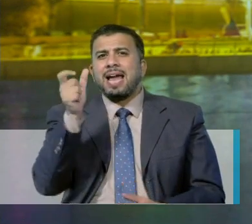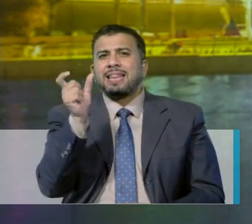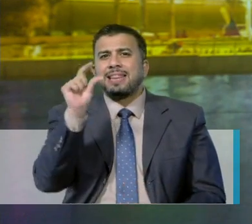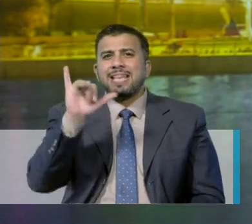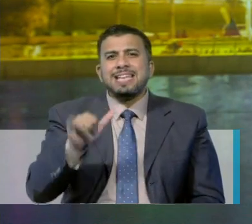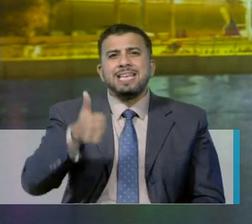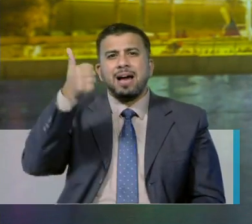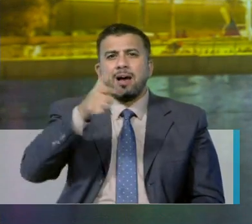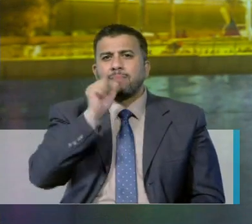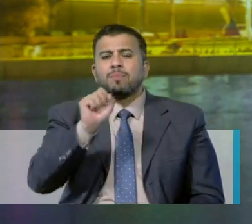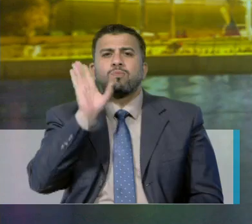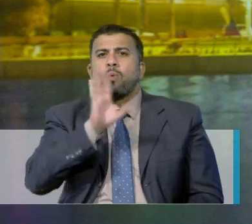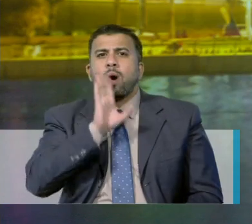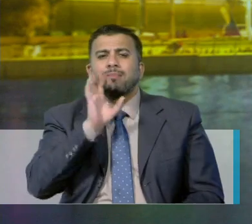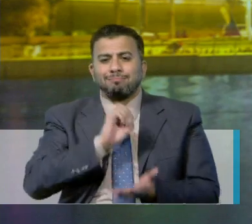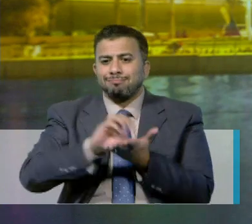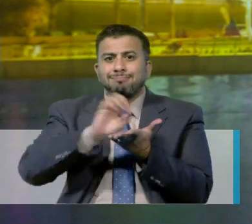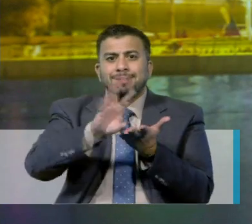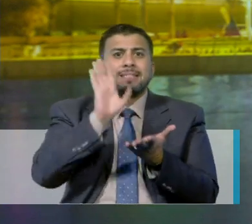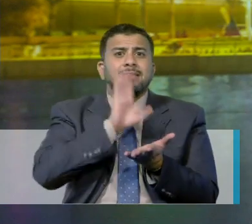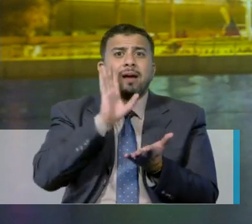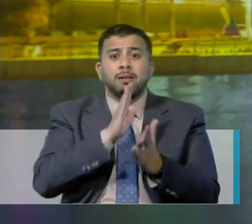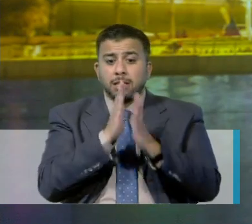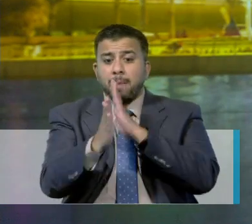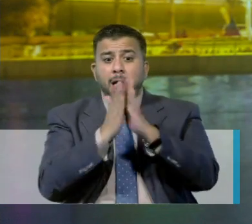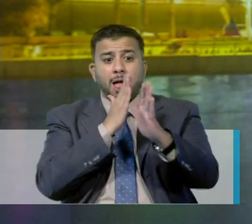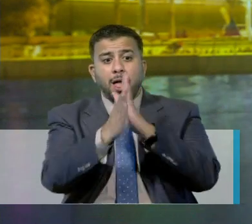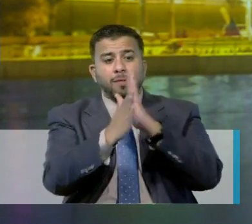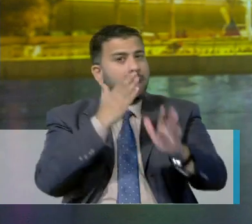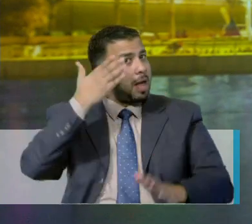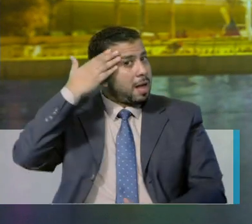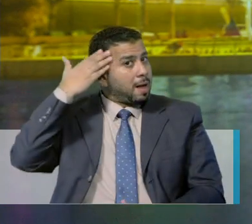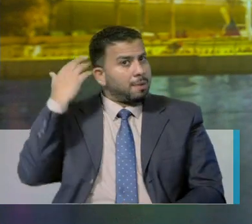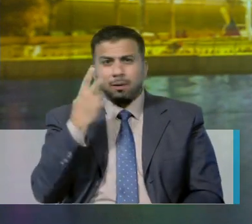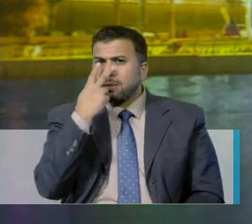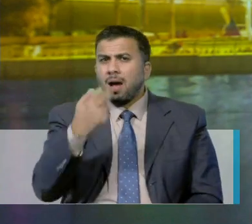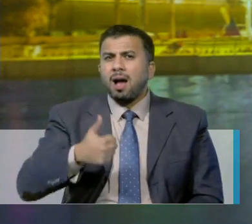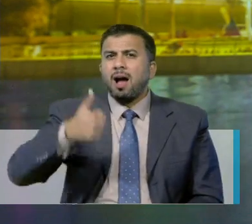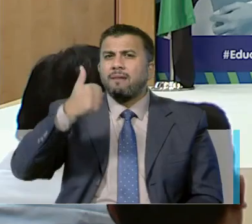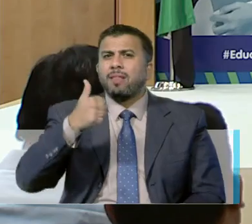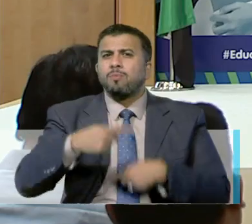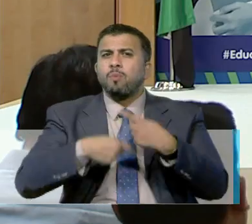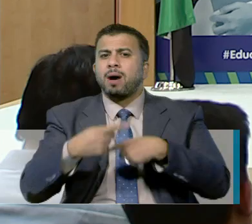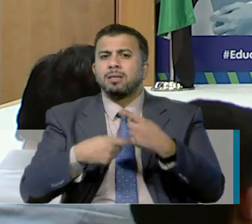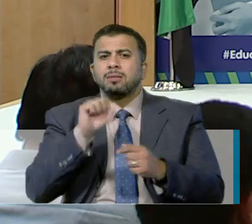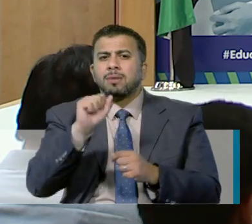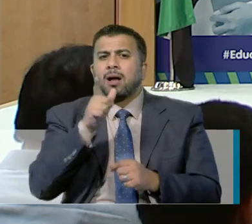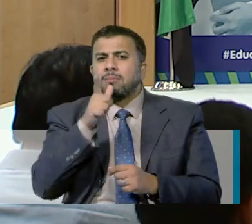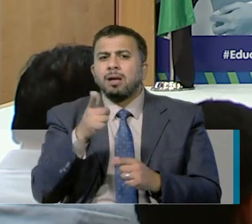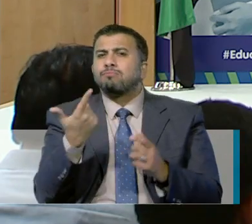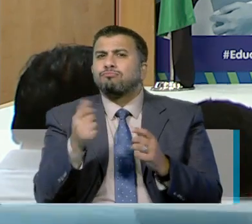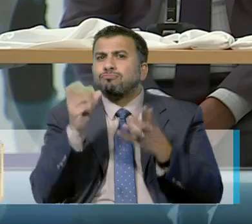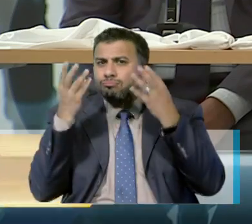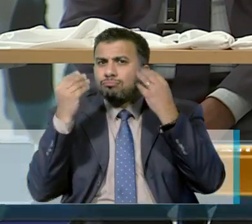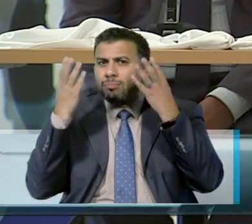المحدودة للموارد التعليمية، تهدف إلى تبادل الخبرات والمعارف والاطلاع على أفضل الممارسات المطبقة لدى